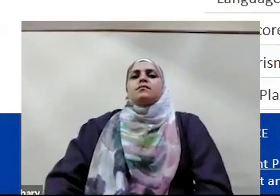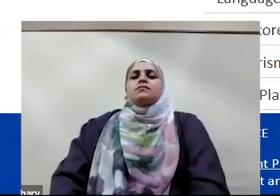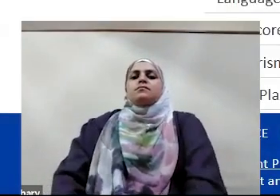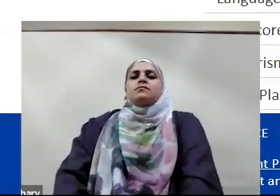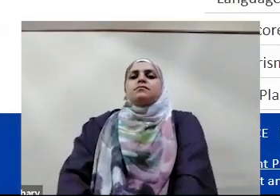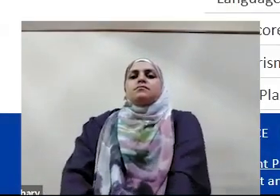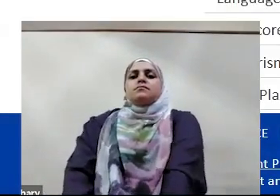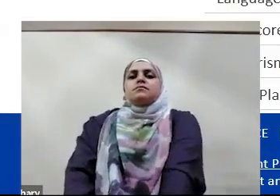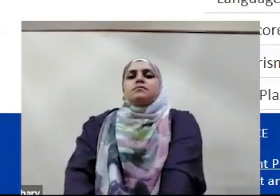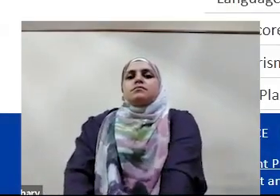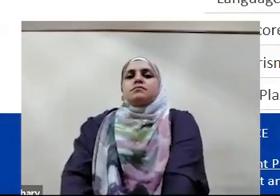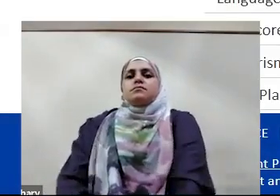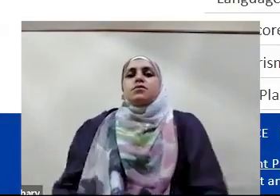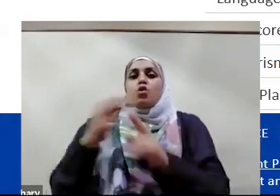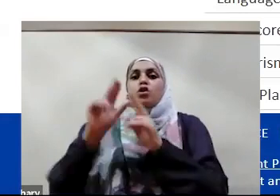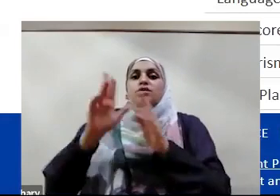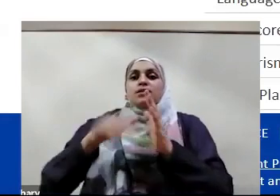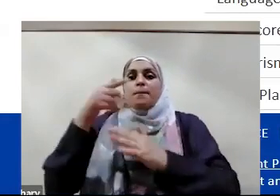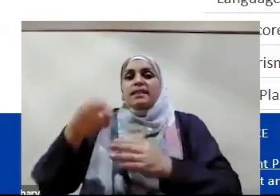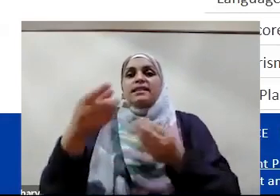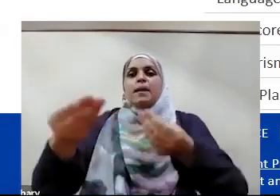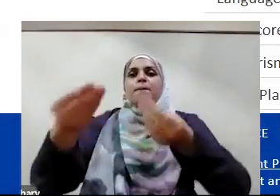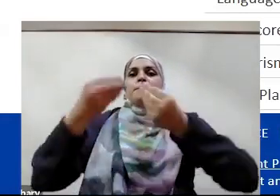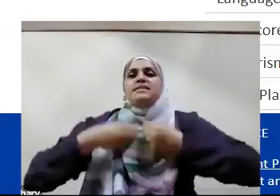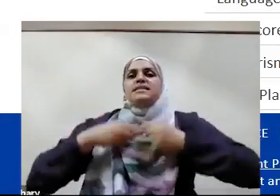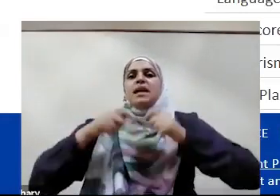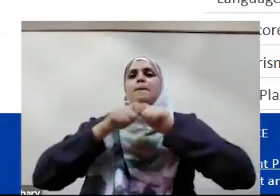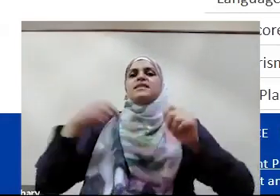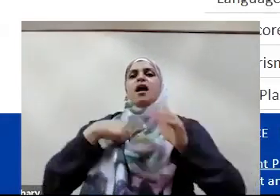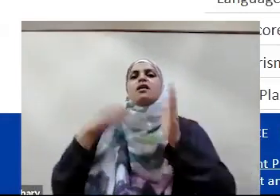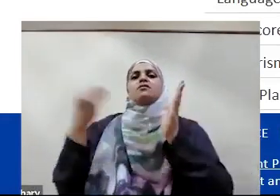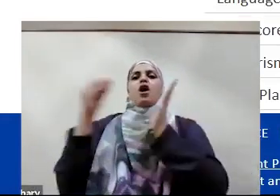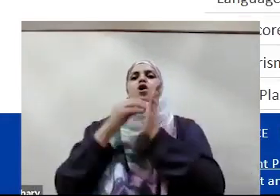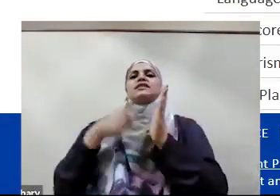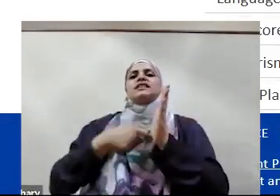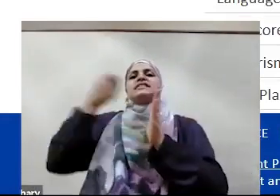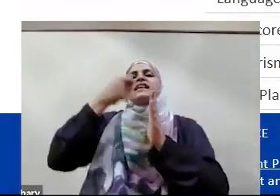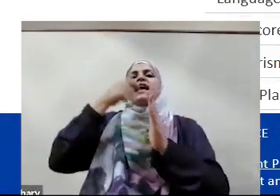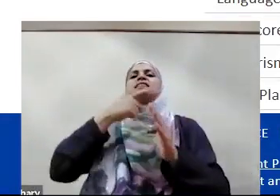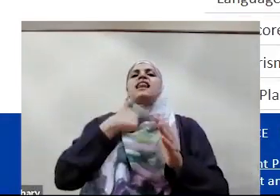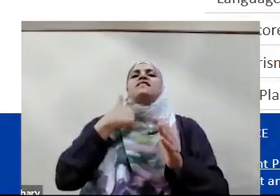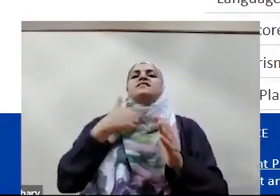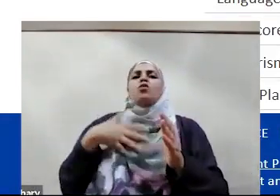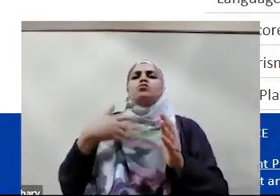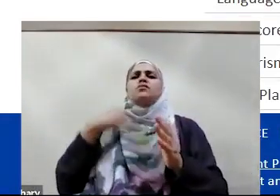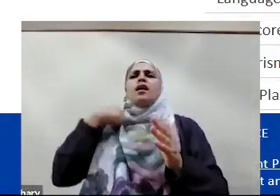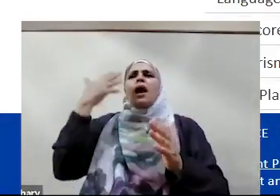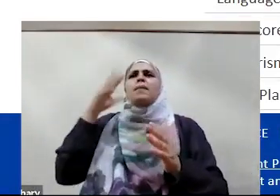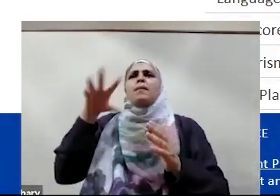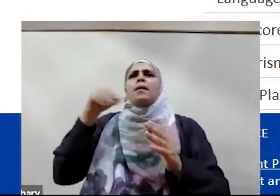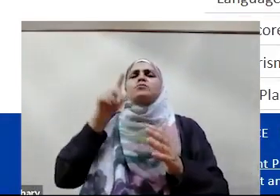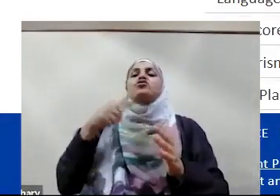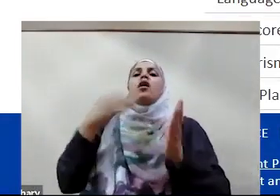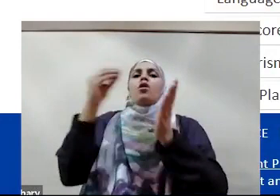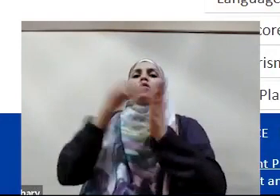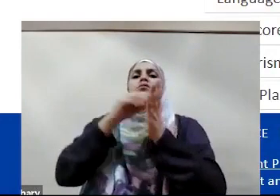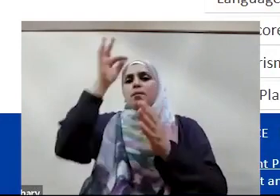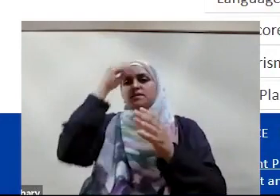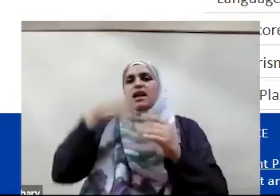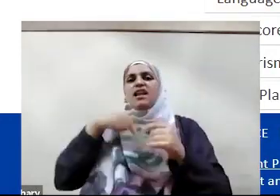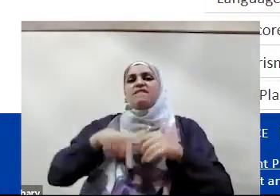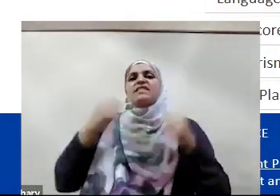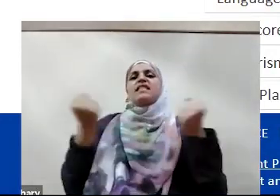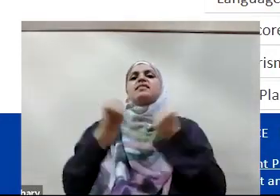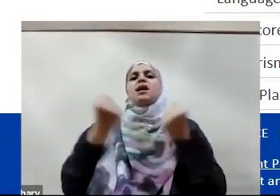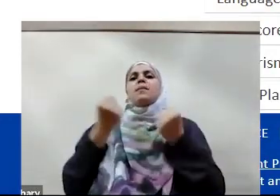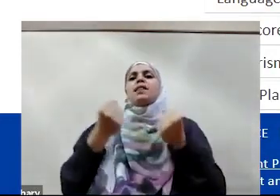الجزء اللي بعد كده بيديني مساحه ان انا ارفق اي حاجه زياده انا عايزها. يعني مثلا انا اخدت كورسات،